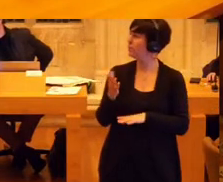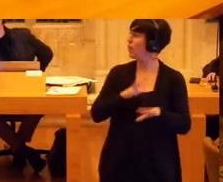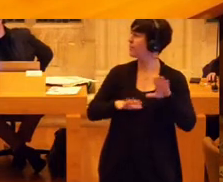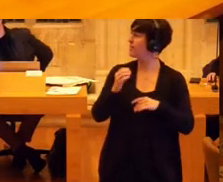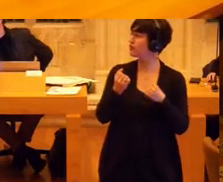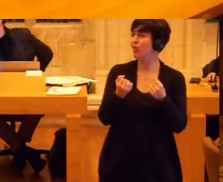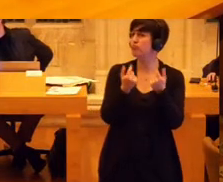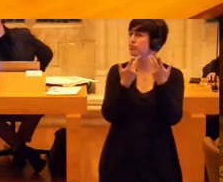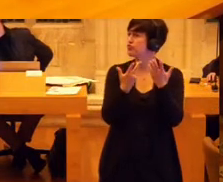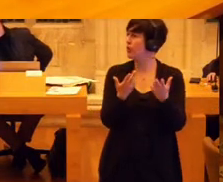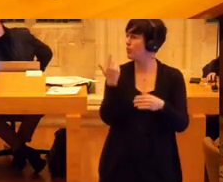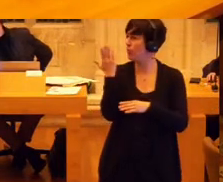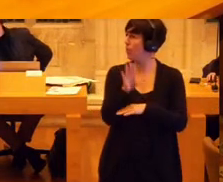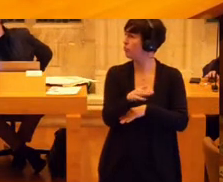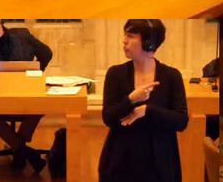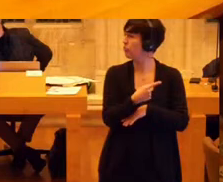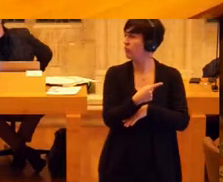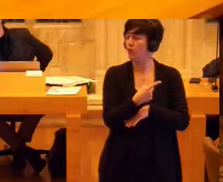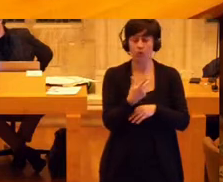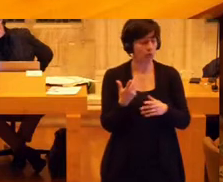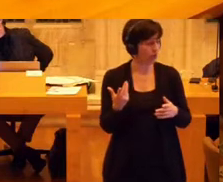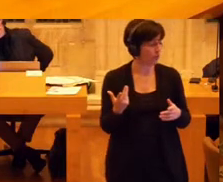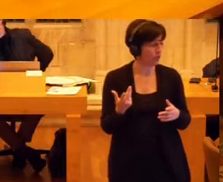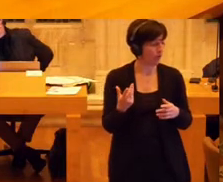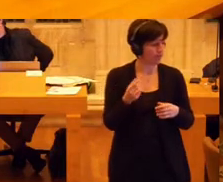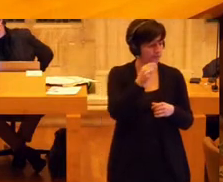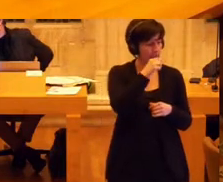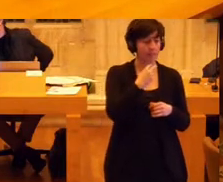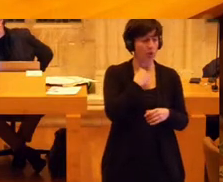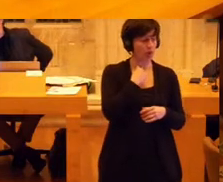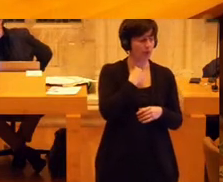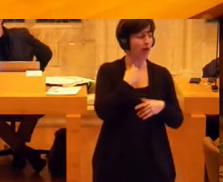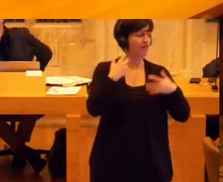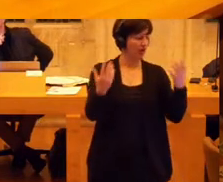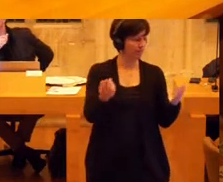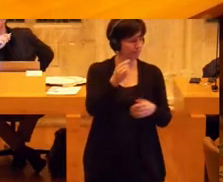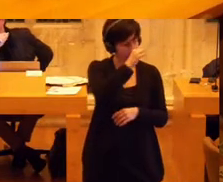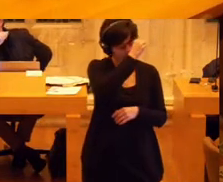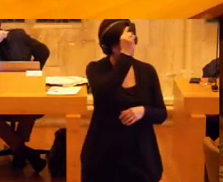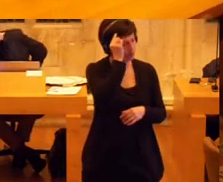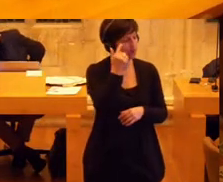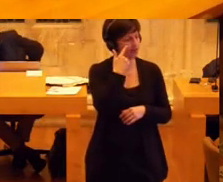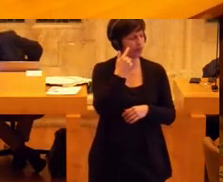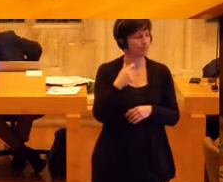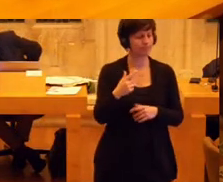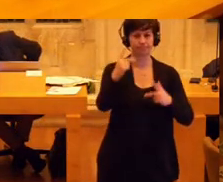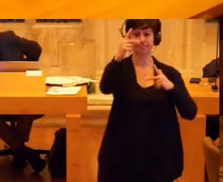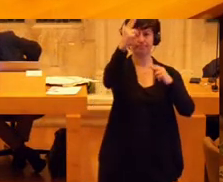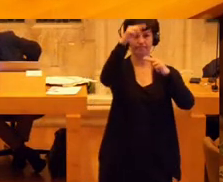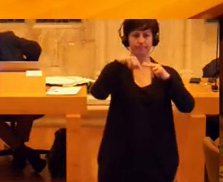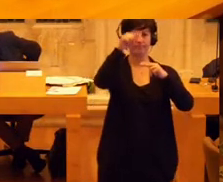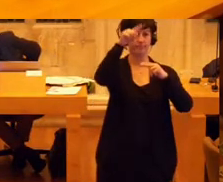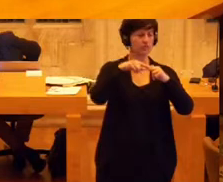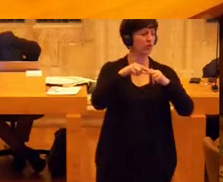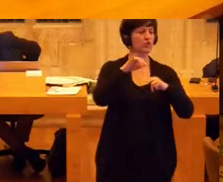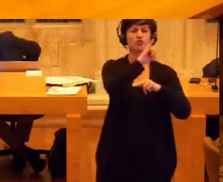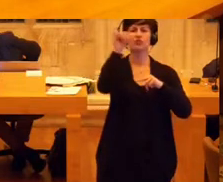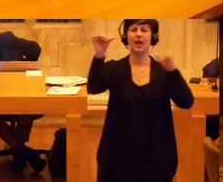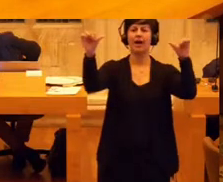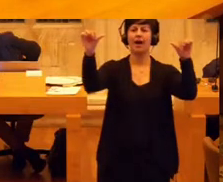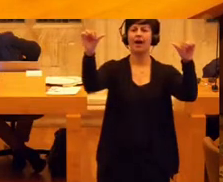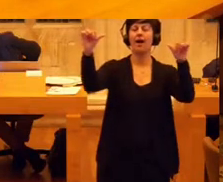pour montrer ces principes. On va se bloquer là sur la slide. Voilà. Donc là, on a effectivement jusqu'à l'avenue de Bruxelles la